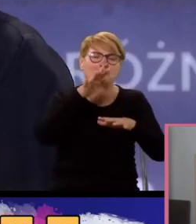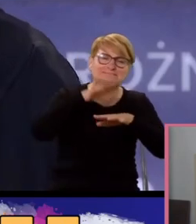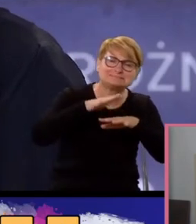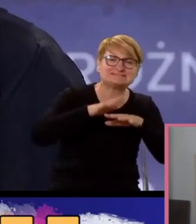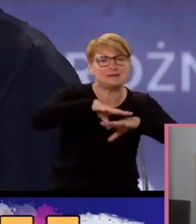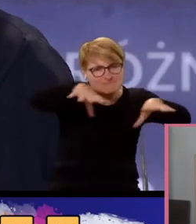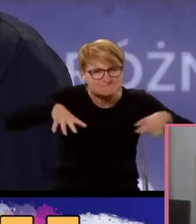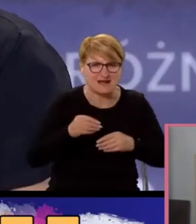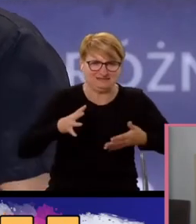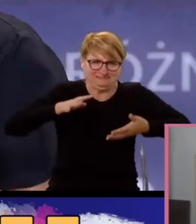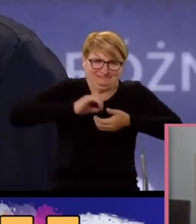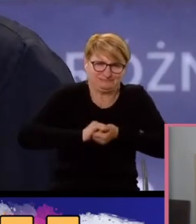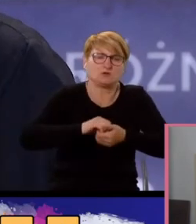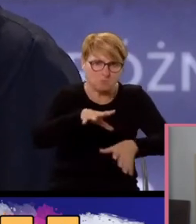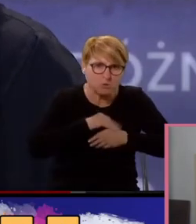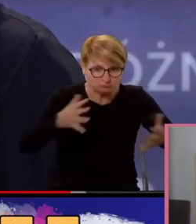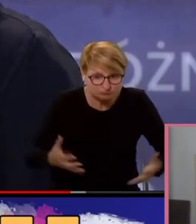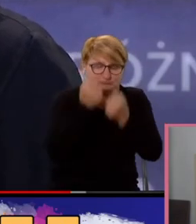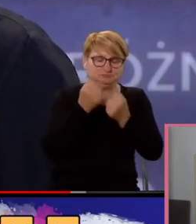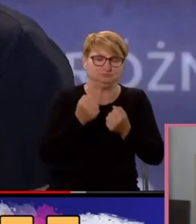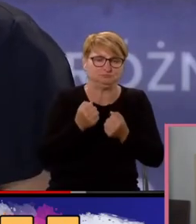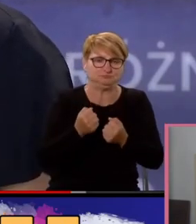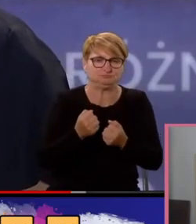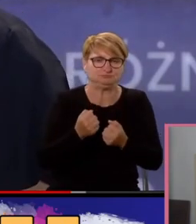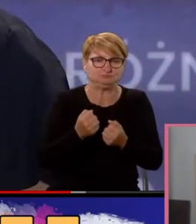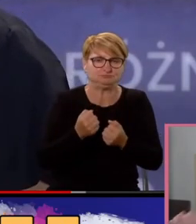można jakoś odkryć i